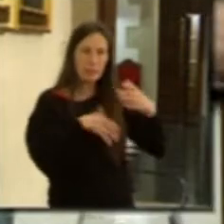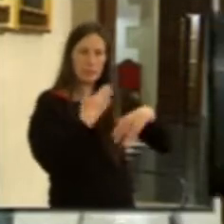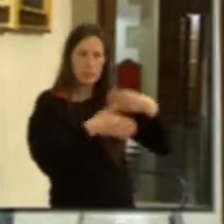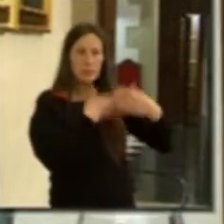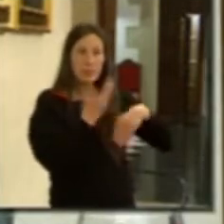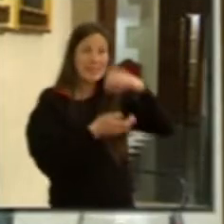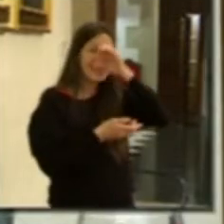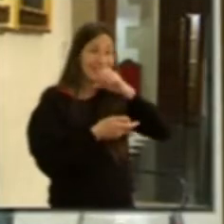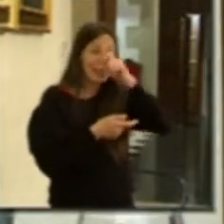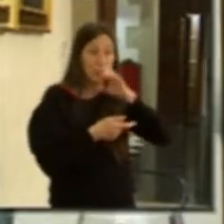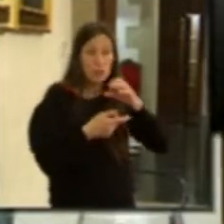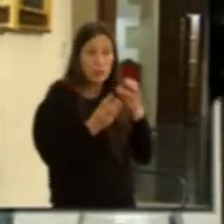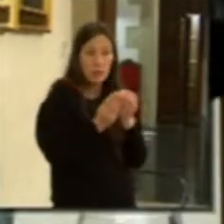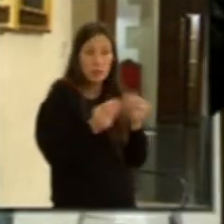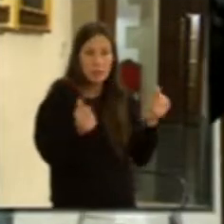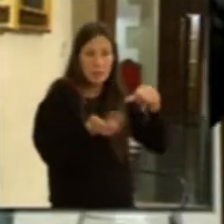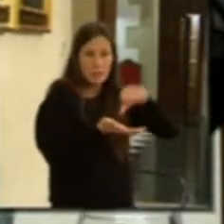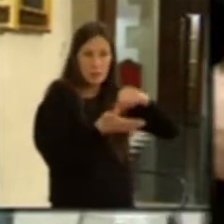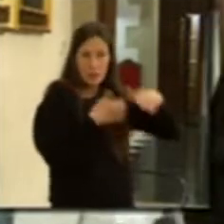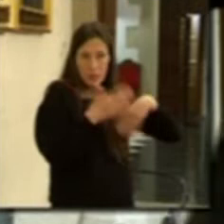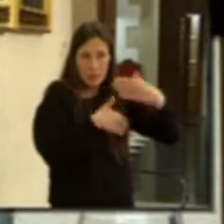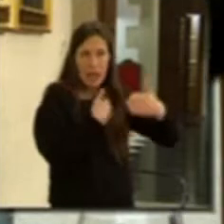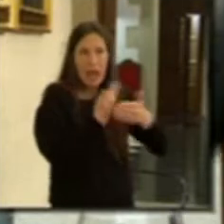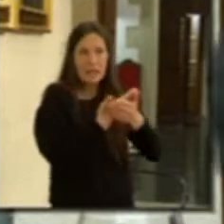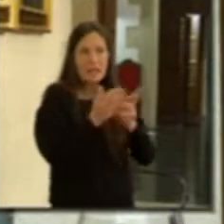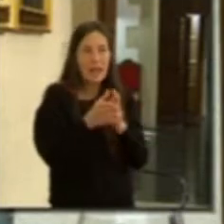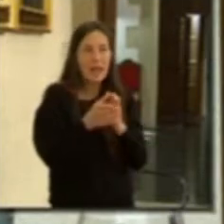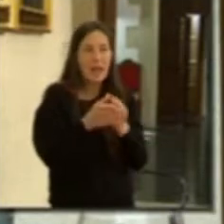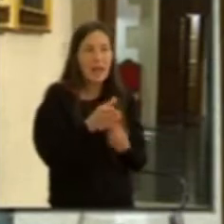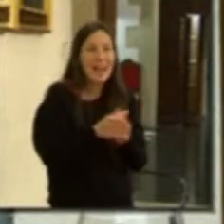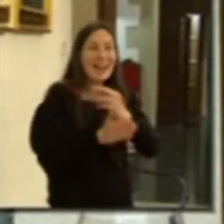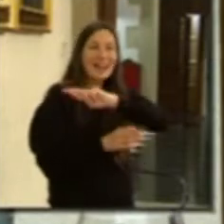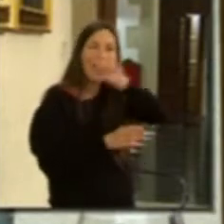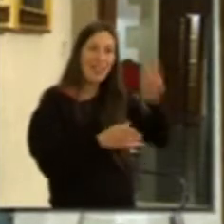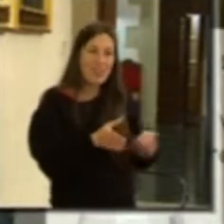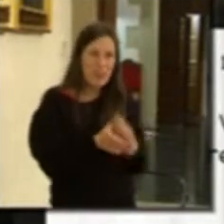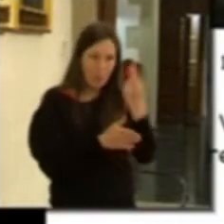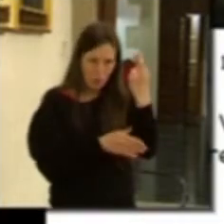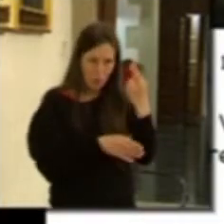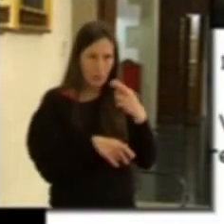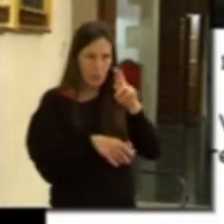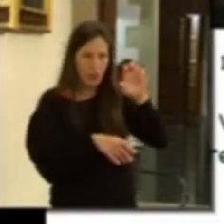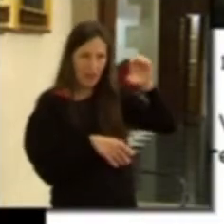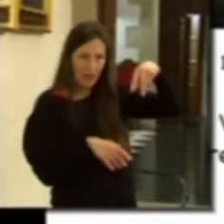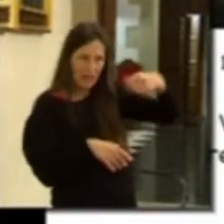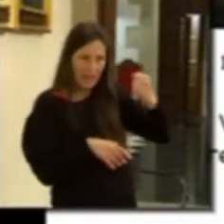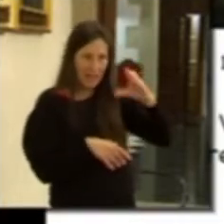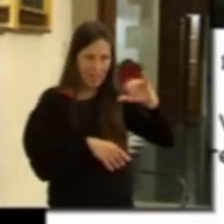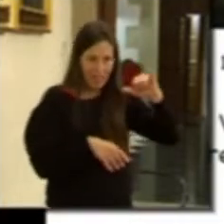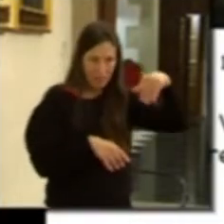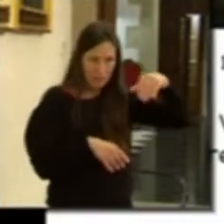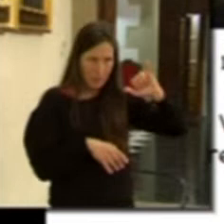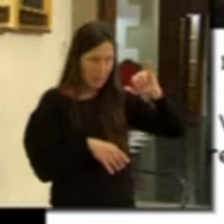segles perquè, amb el Renaixement, les ciutats tornin a sorgir. I aquí tenim dues ciutats italianes que són les que van